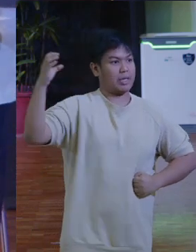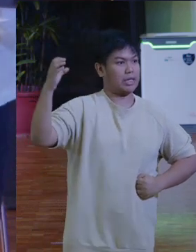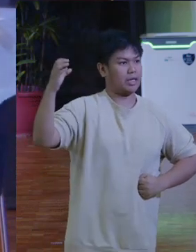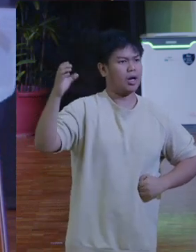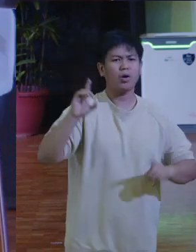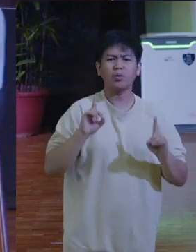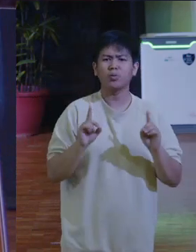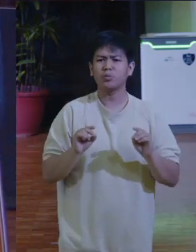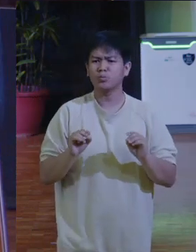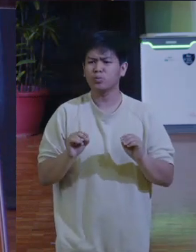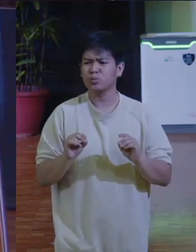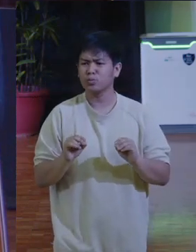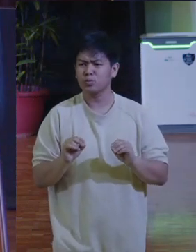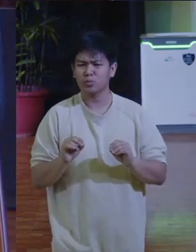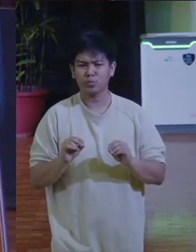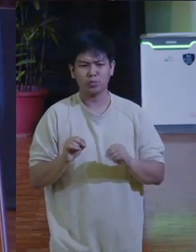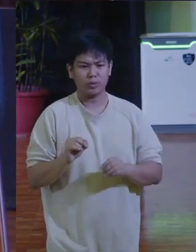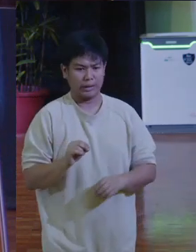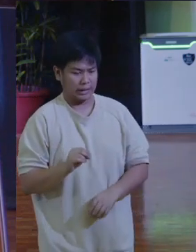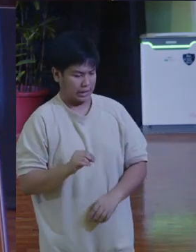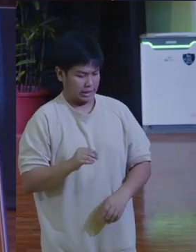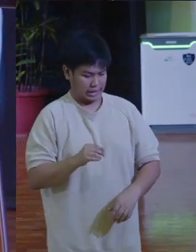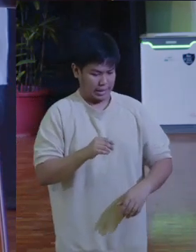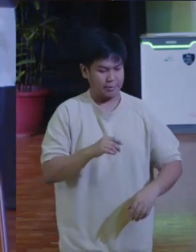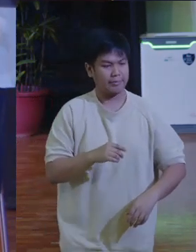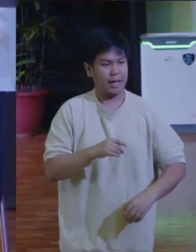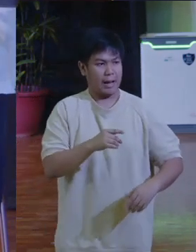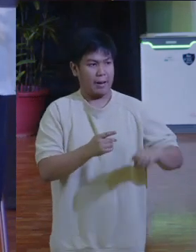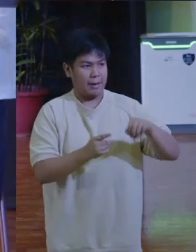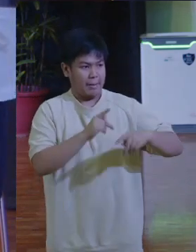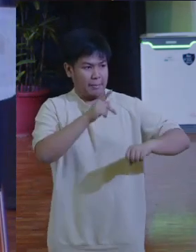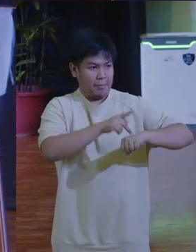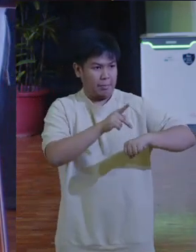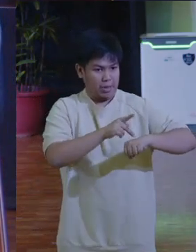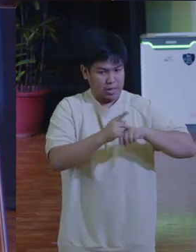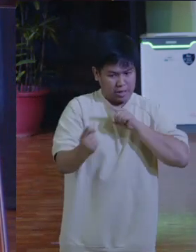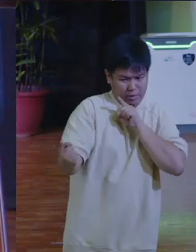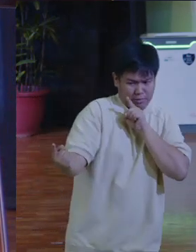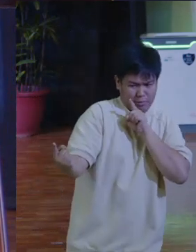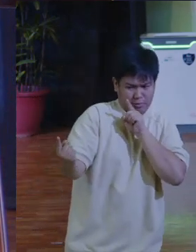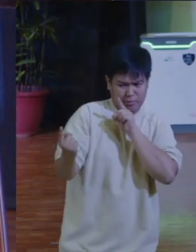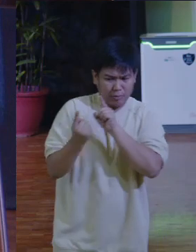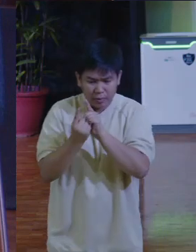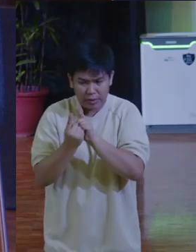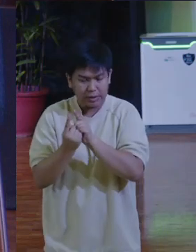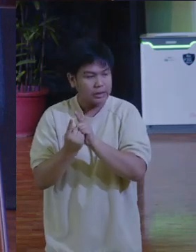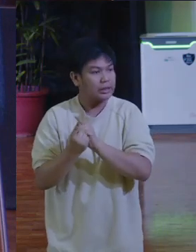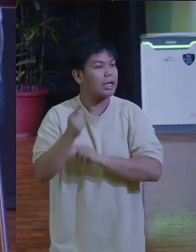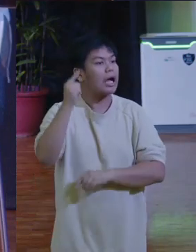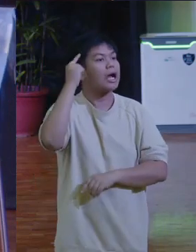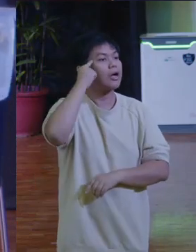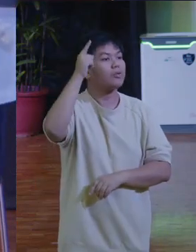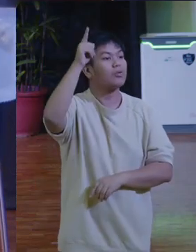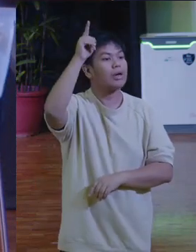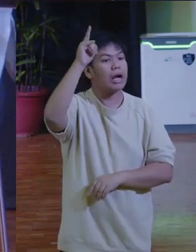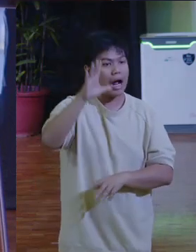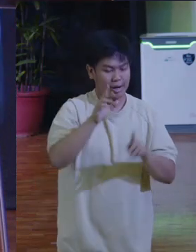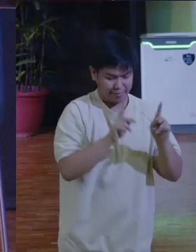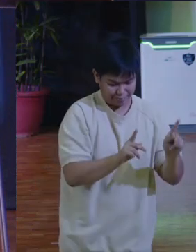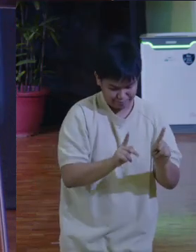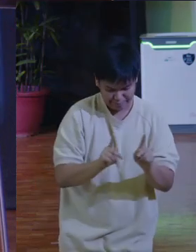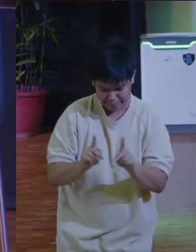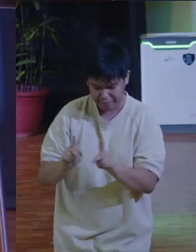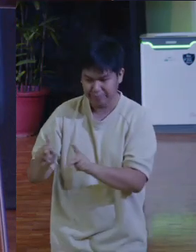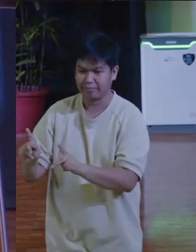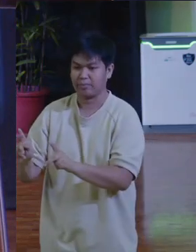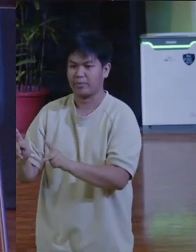centurion na kanyang dinalaw dahil ginawa ng paraan na magkita sila ng Panginoon. Sa Acts chapter 10 ang kwentong